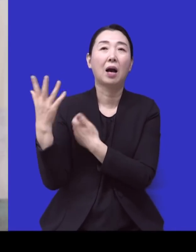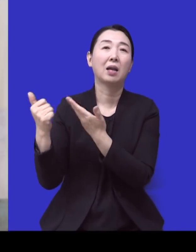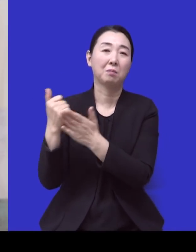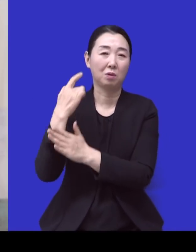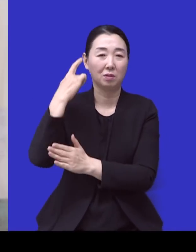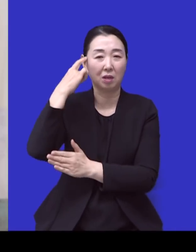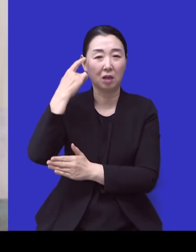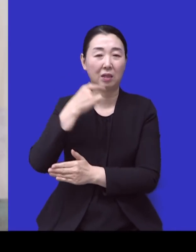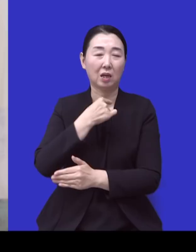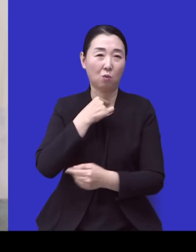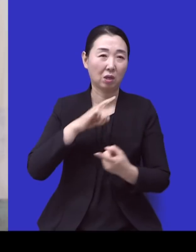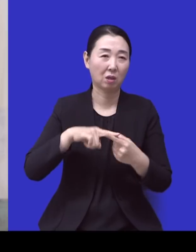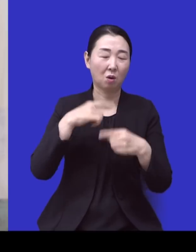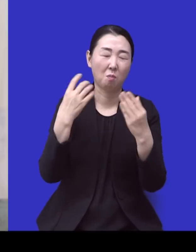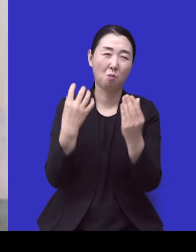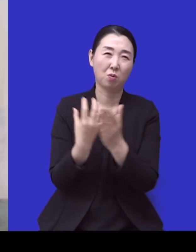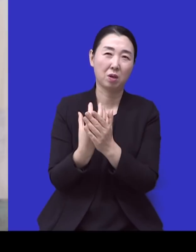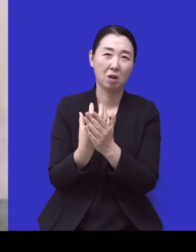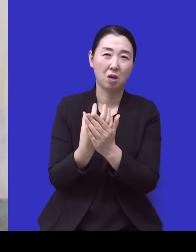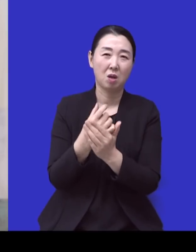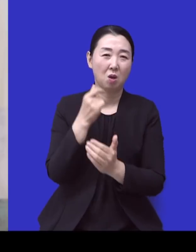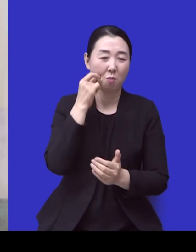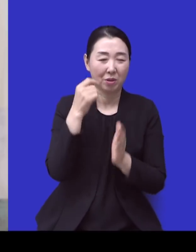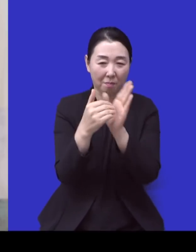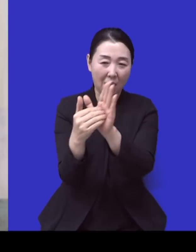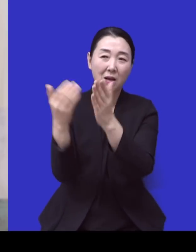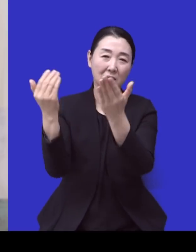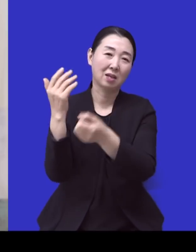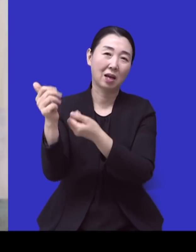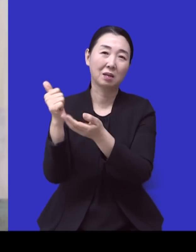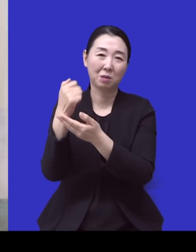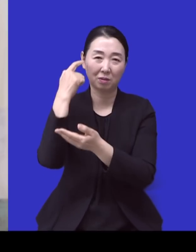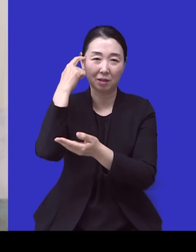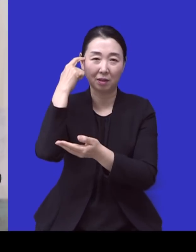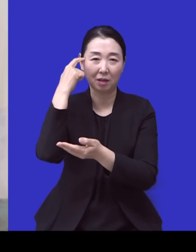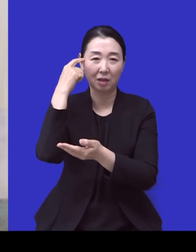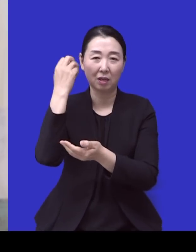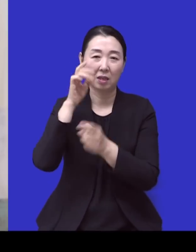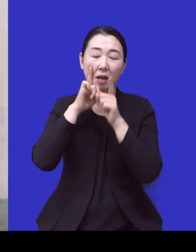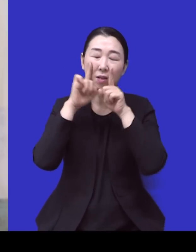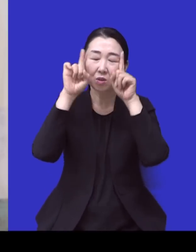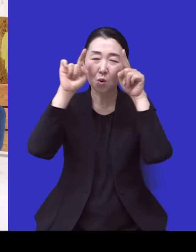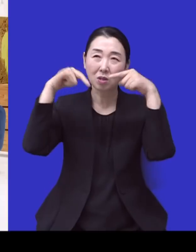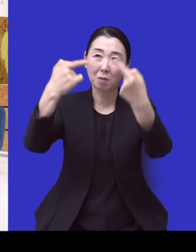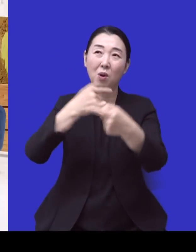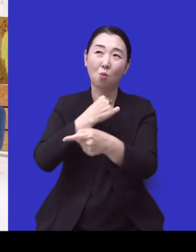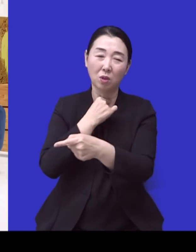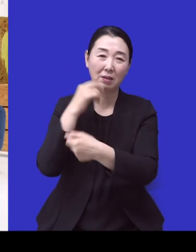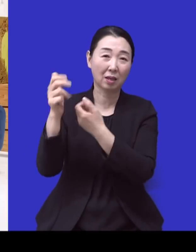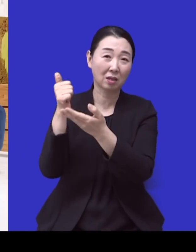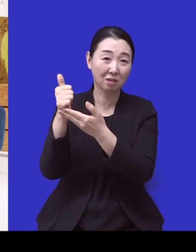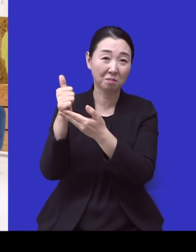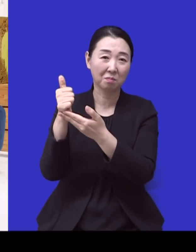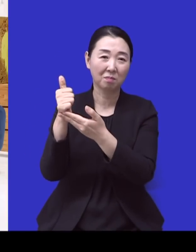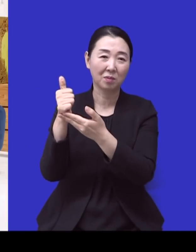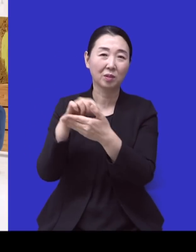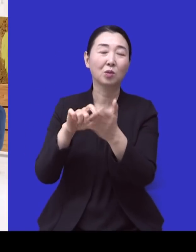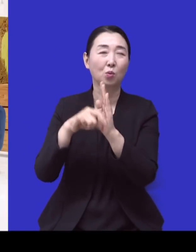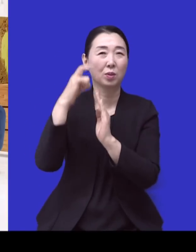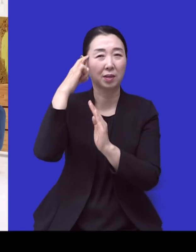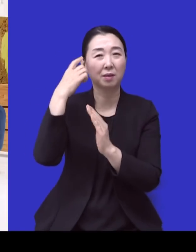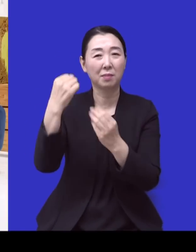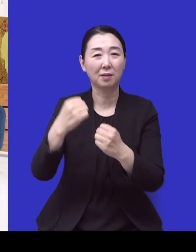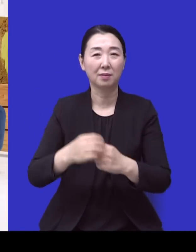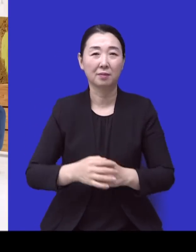예. 내가 하고 싶은 거를 다 못하게 막 탁탁 막으시고 예. 내가 지옥 가기를 바라시는 진짜 그 정도로 막 생각을